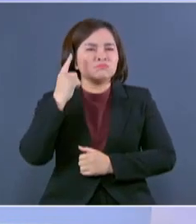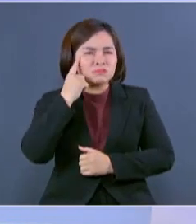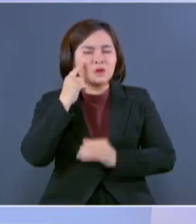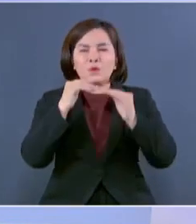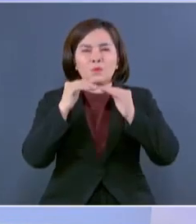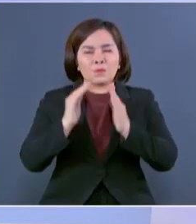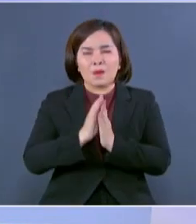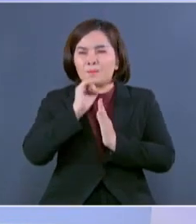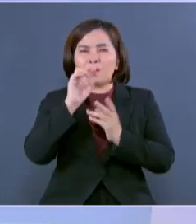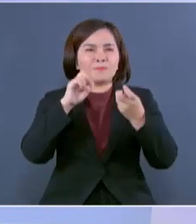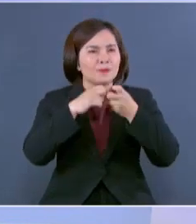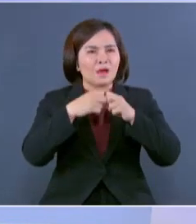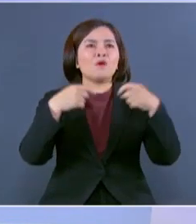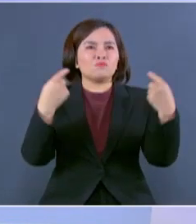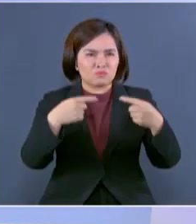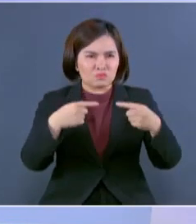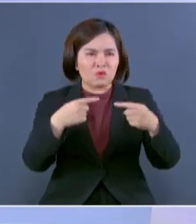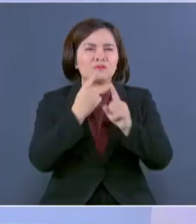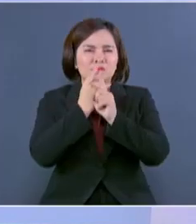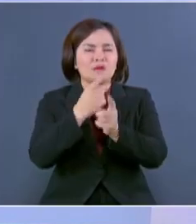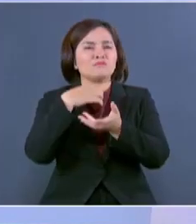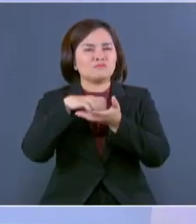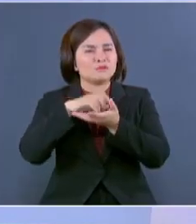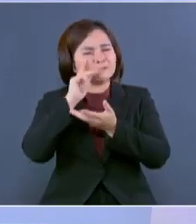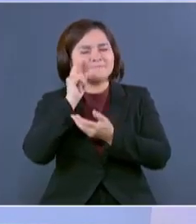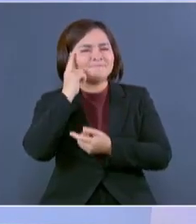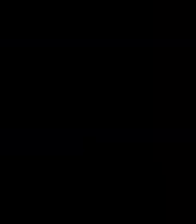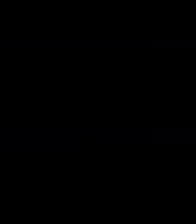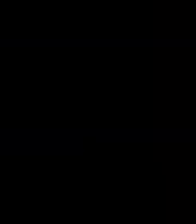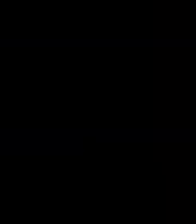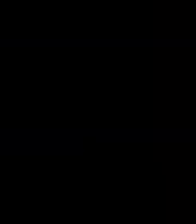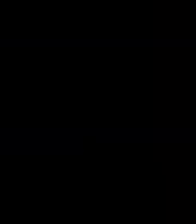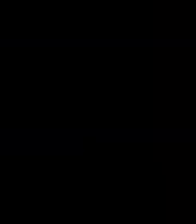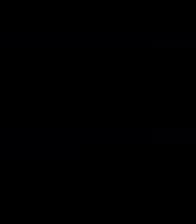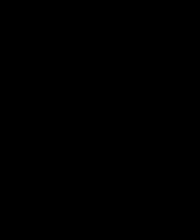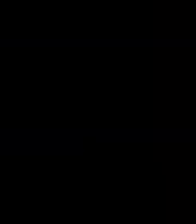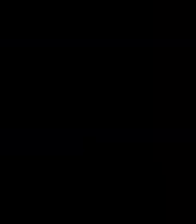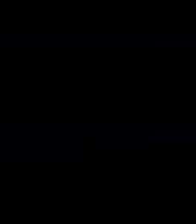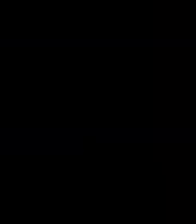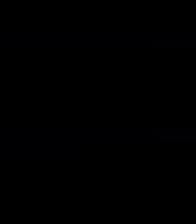ก็บอกว่าโอ้เกิดเหตุการณ์การทะเลาะเบาะแว้งกันแบบนี้ด้วยเช่นเดียวกัน Max ความบันเ